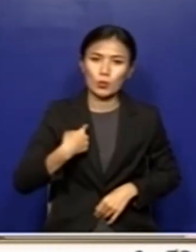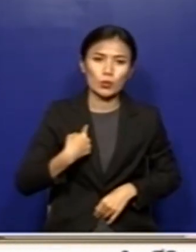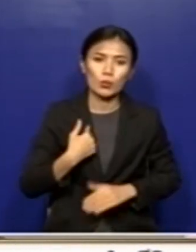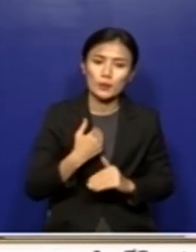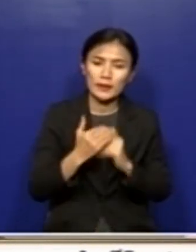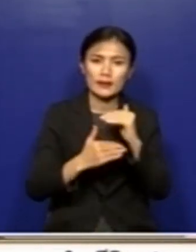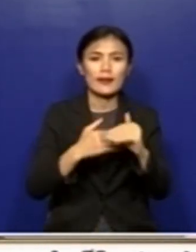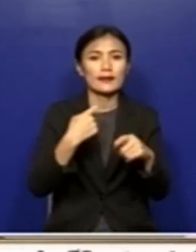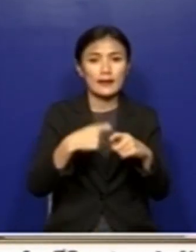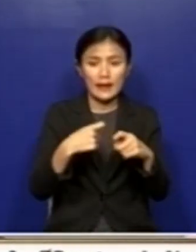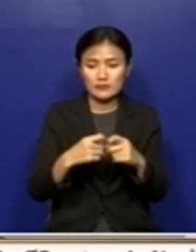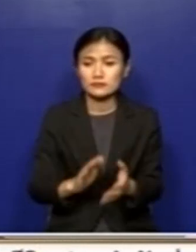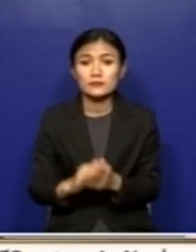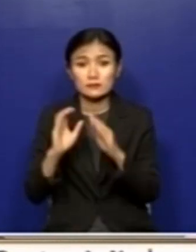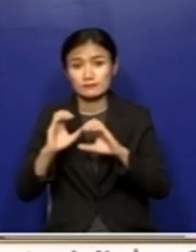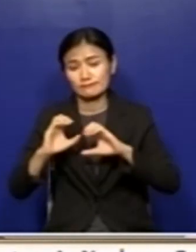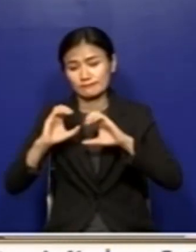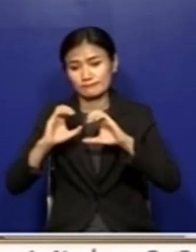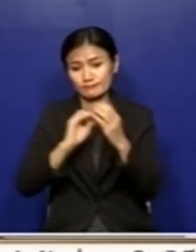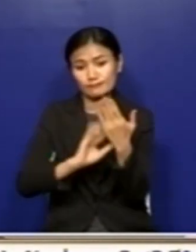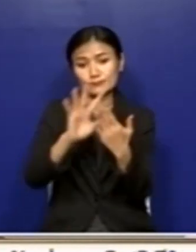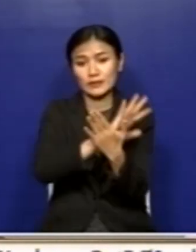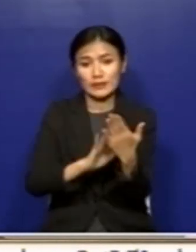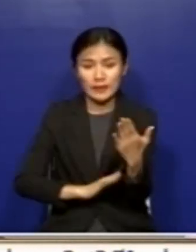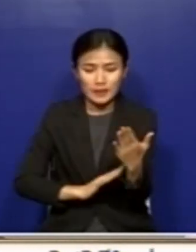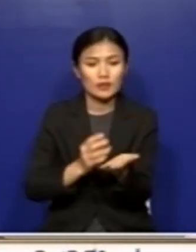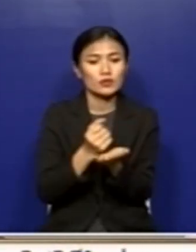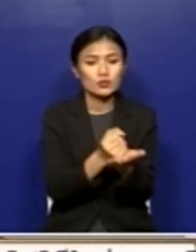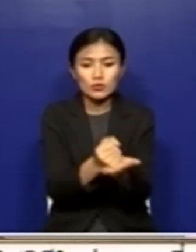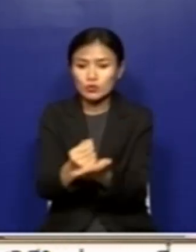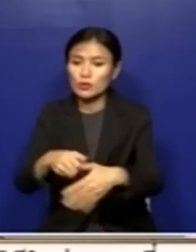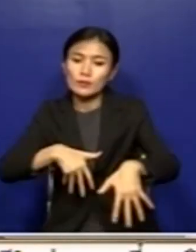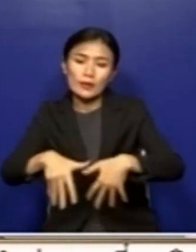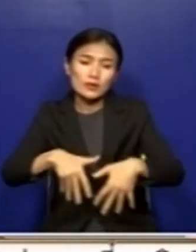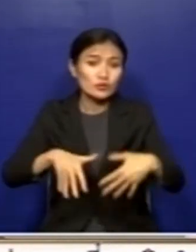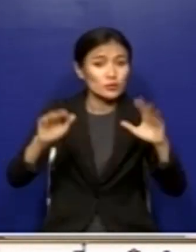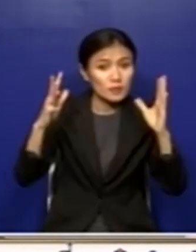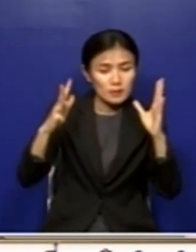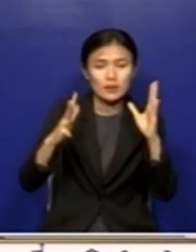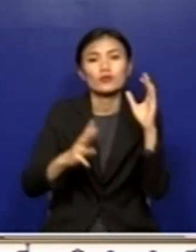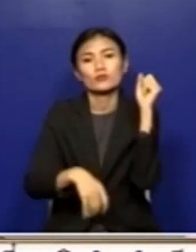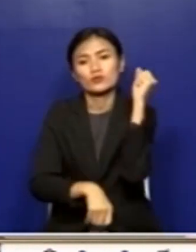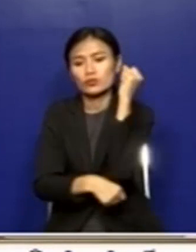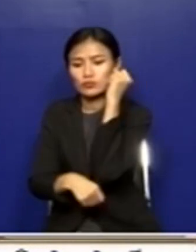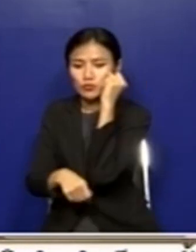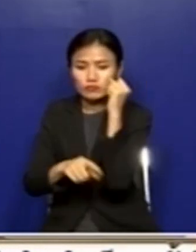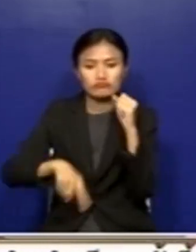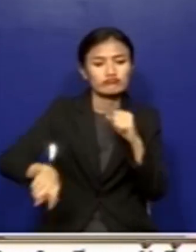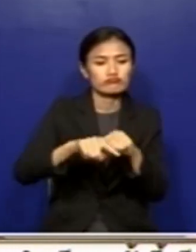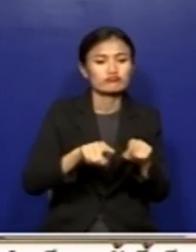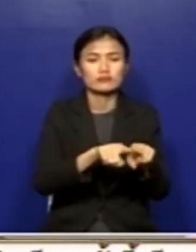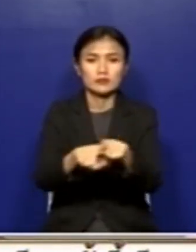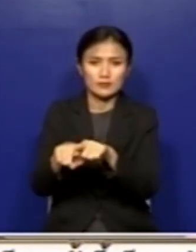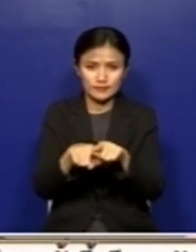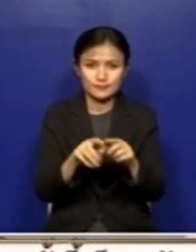ใดไร้น้ำใจให้ปวงชนความยากจนจะเดือดดาลทุกชานเรือนท่านประธานคะเ